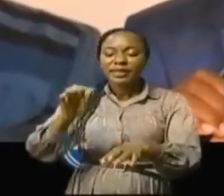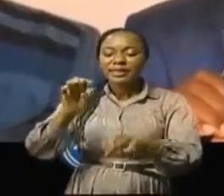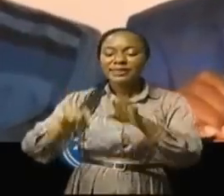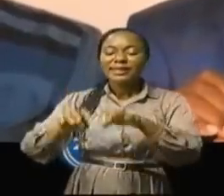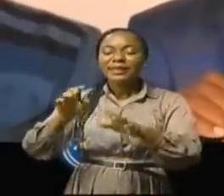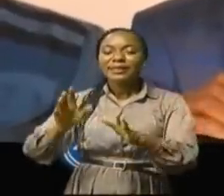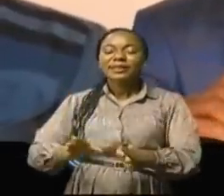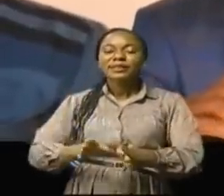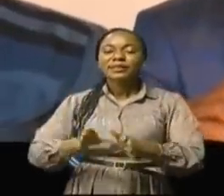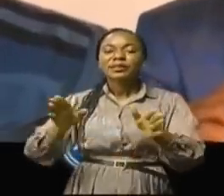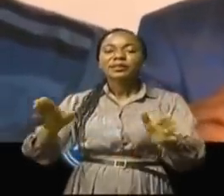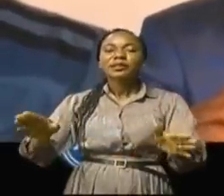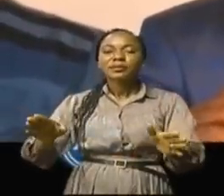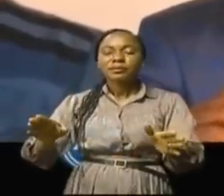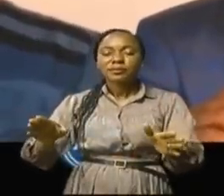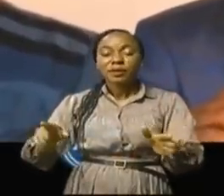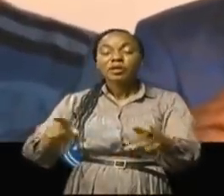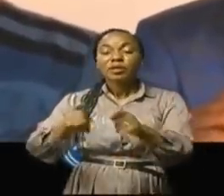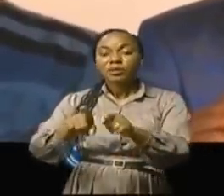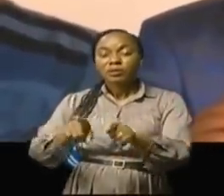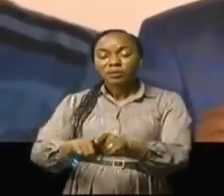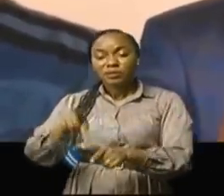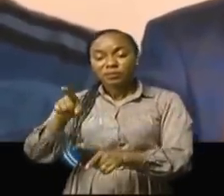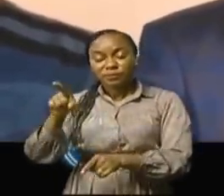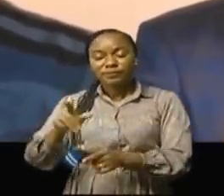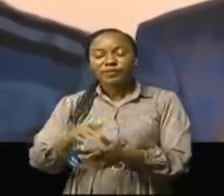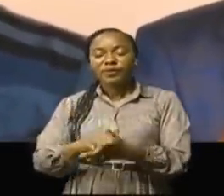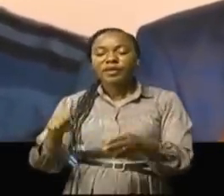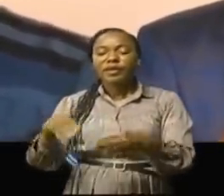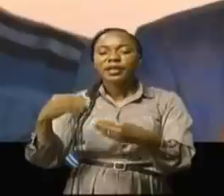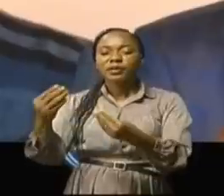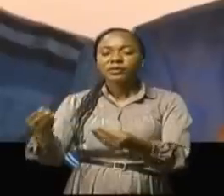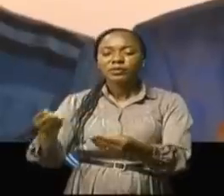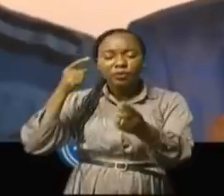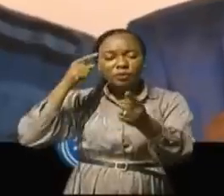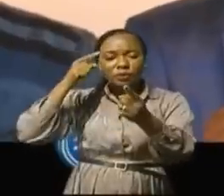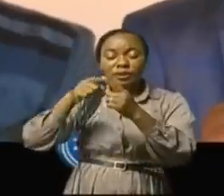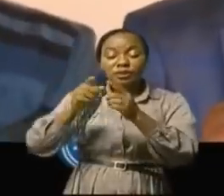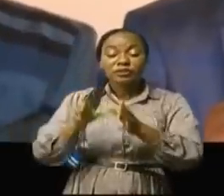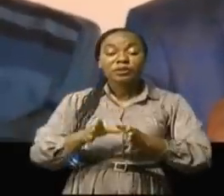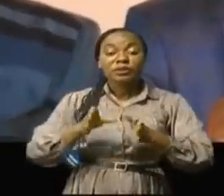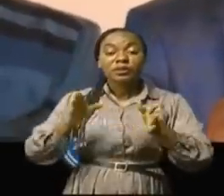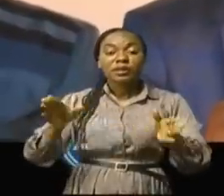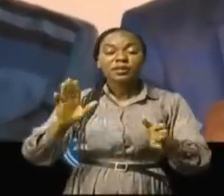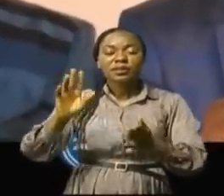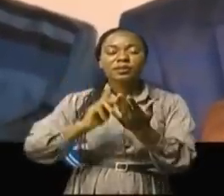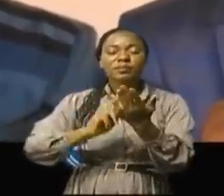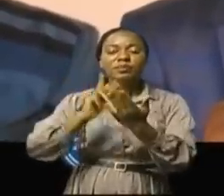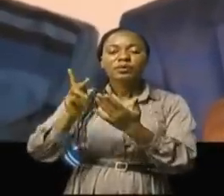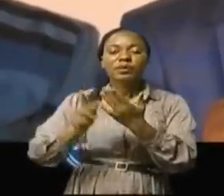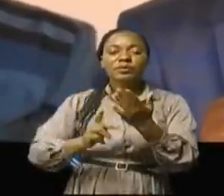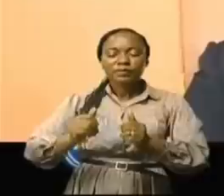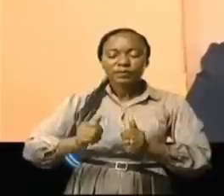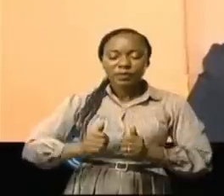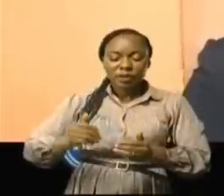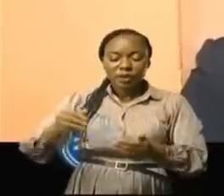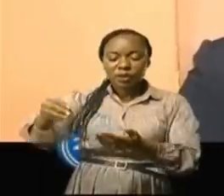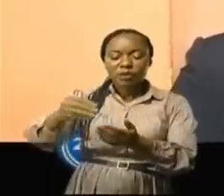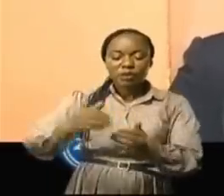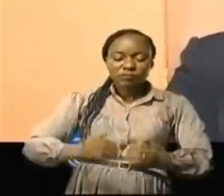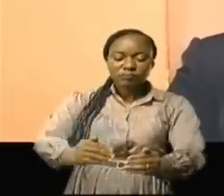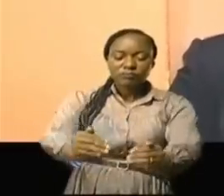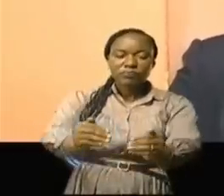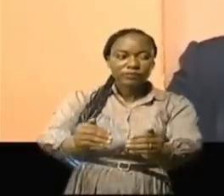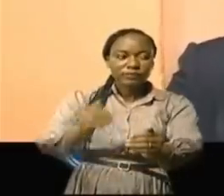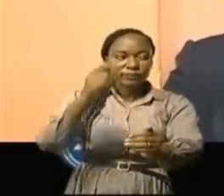ce ministère, Kalala Ilunga Mbayo-Baudouin, a donné l'objectif général de ce programme qui va contribuer par une offre